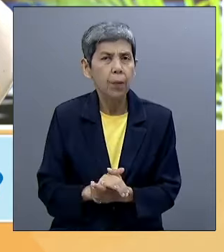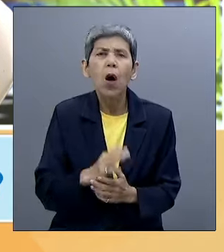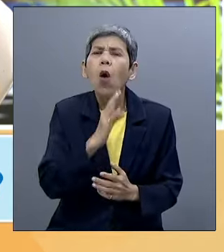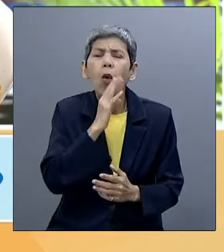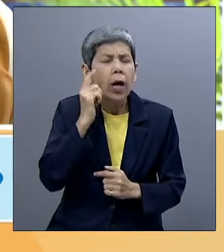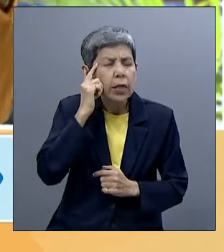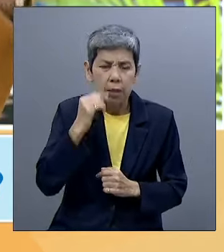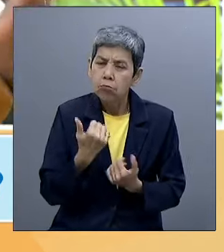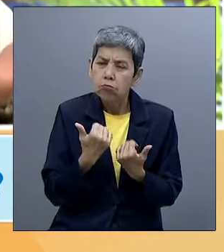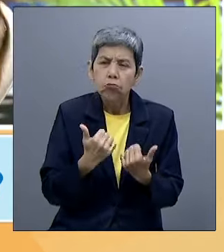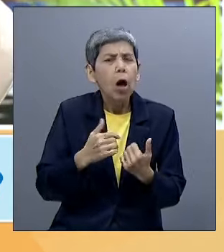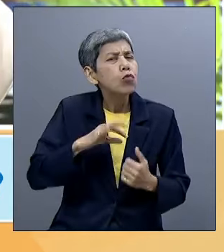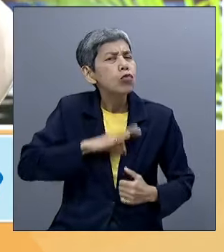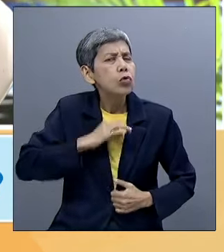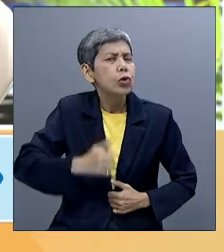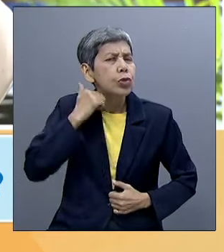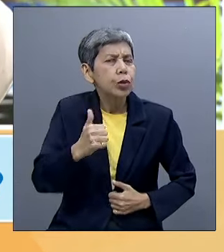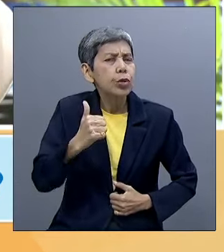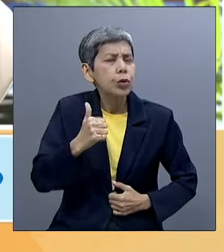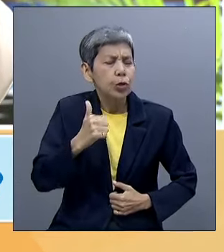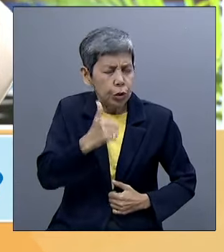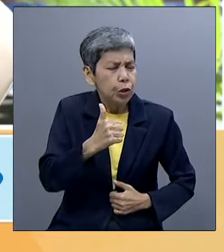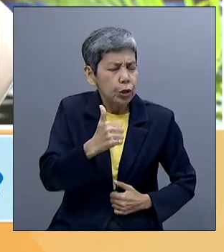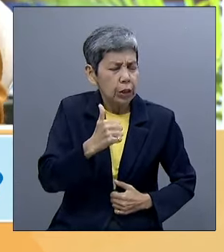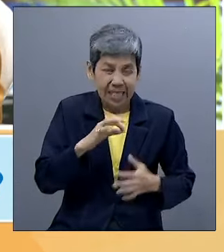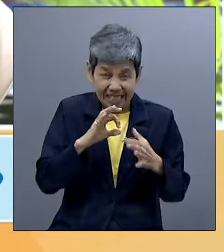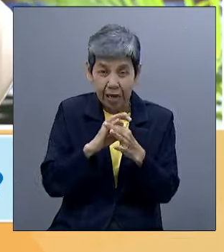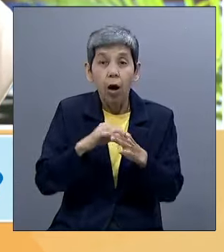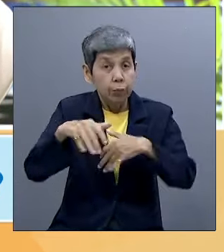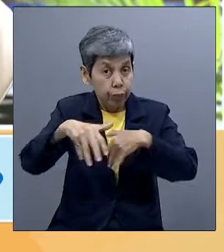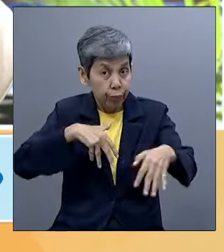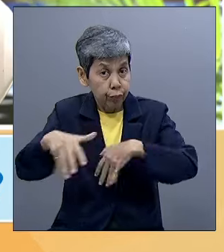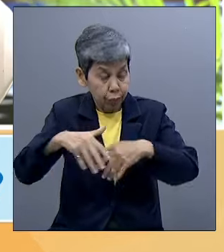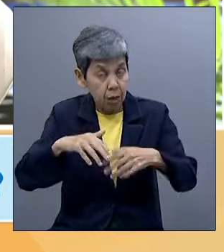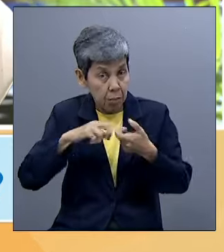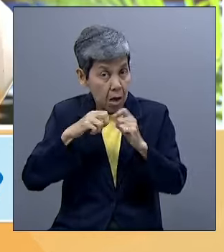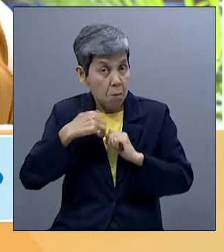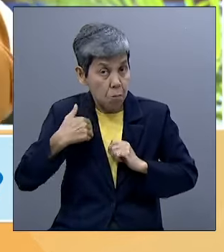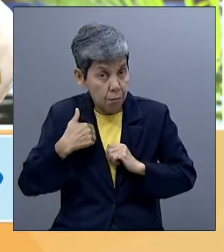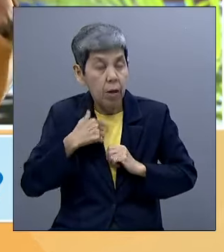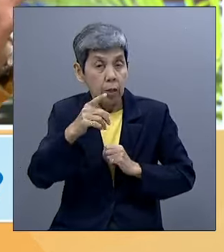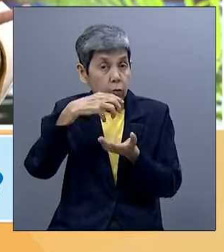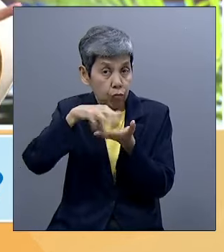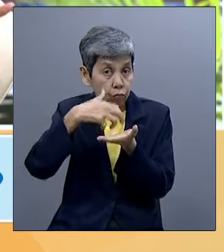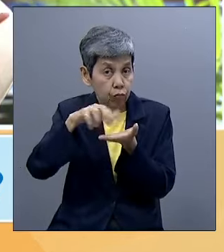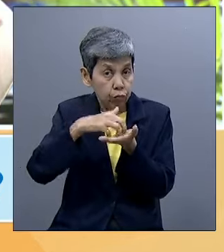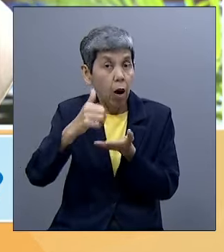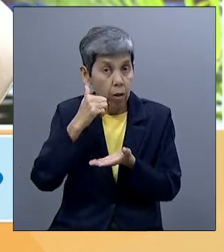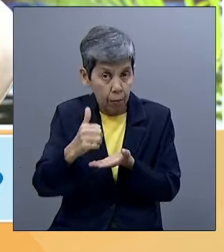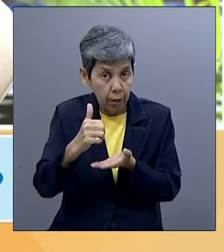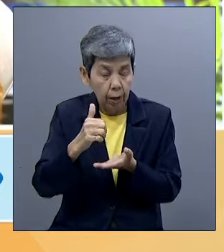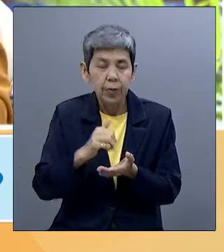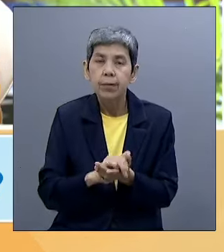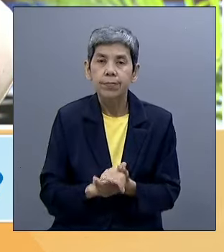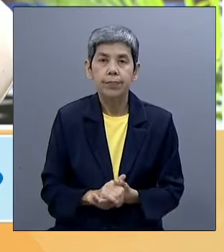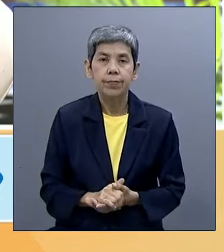ในภาพรวมประโยชน์ระยะสั้นกับประโยชน์ระยะยาวที่มีผลกระทบต่อประชาชนอย่างเราจะมีอะไรบ้างอยากให้อาจารย์ฝนช่วยขยายความให้คุณผู้ชมเห็นภาพ